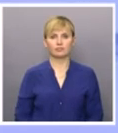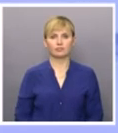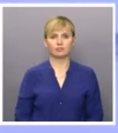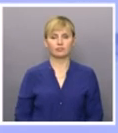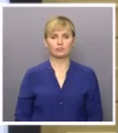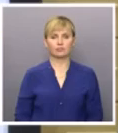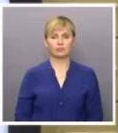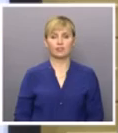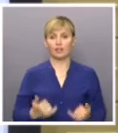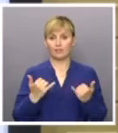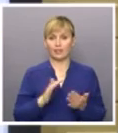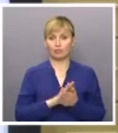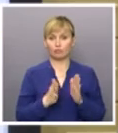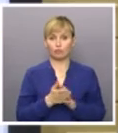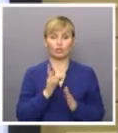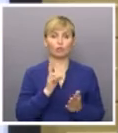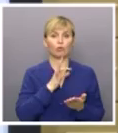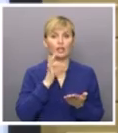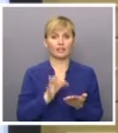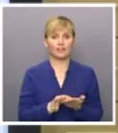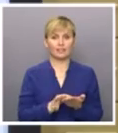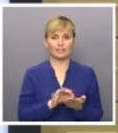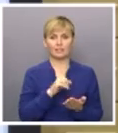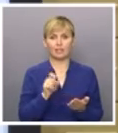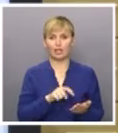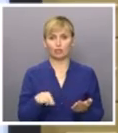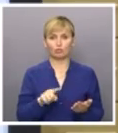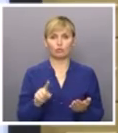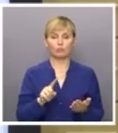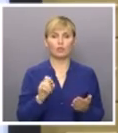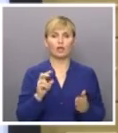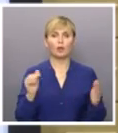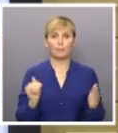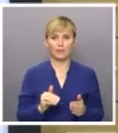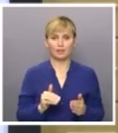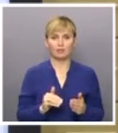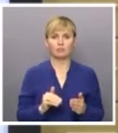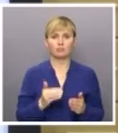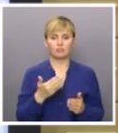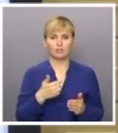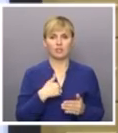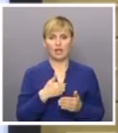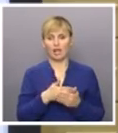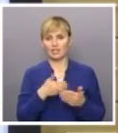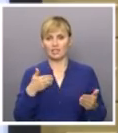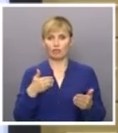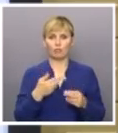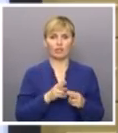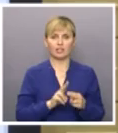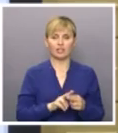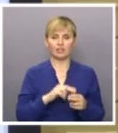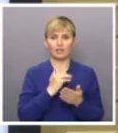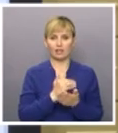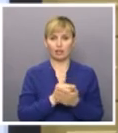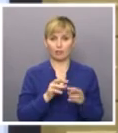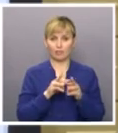Ну вот смотрите, в данной ситуации кто ответственен вот за то, что как минимум мы уже отстаем от данного графика? Министерство сельского хозяйства,